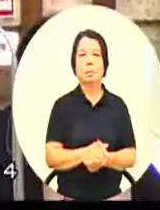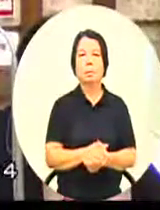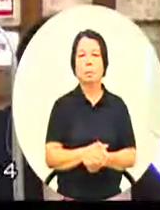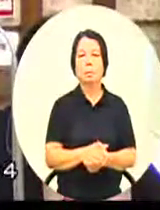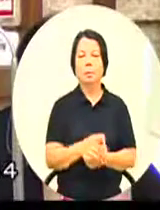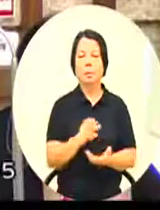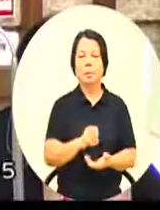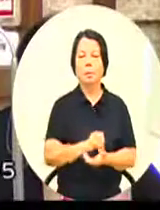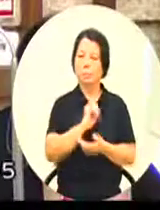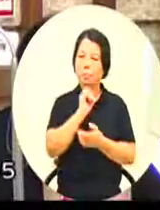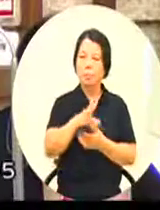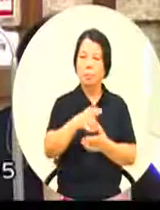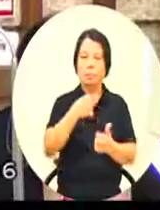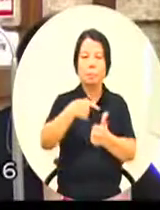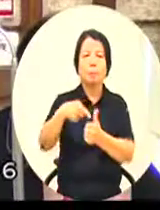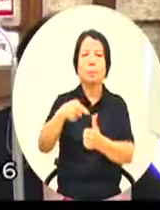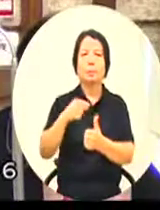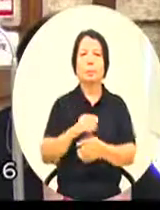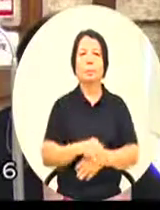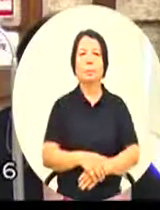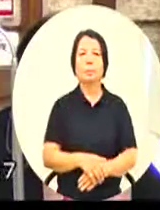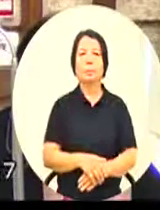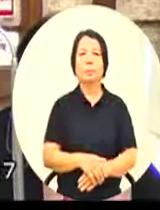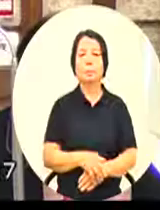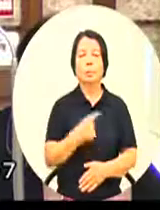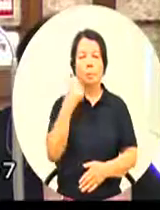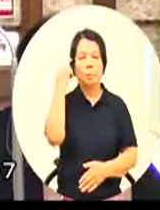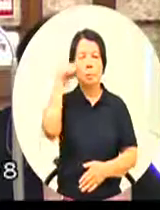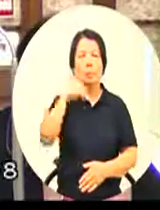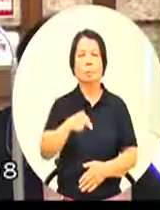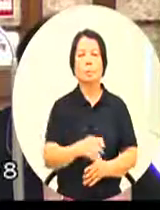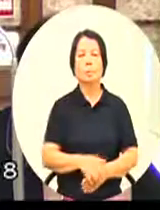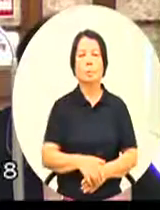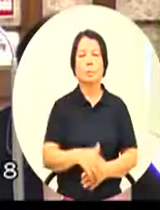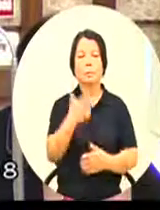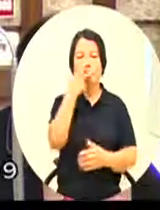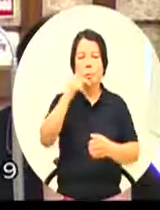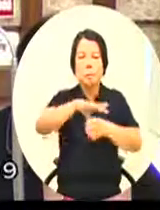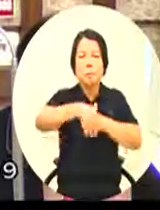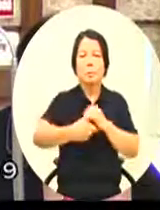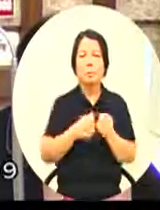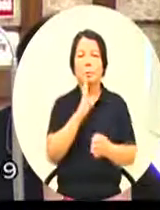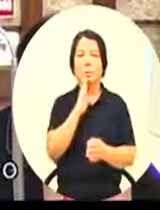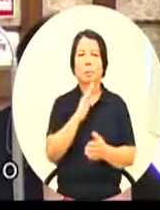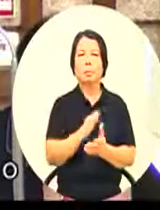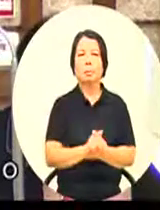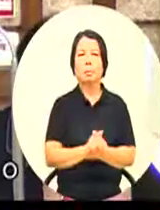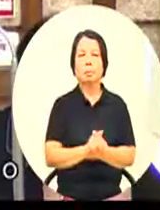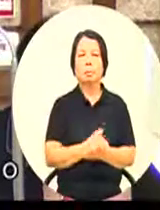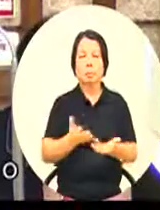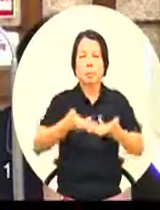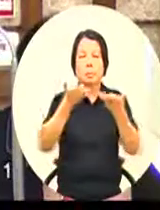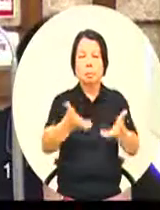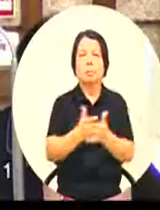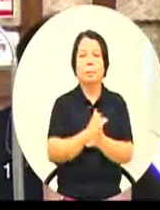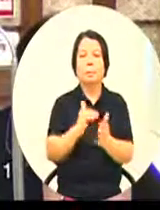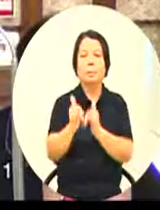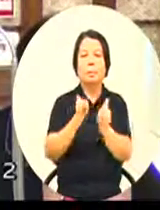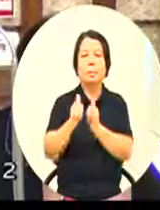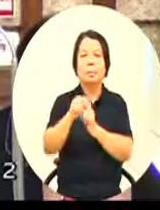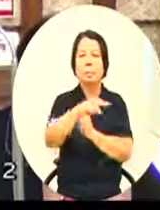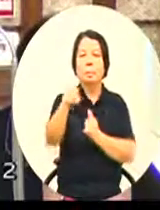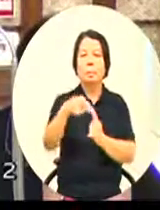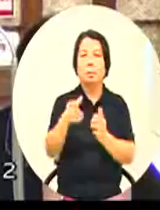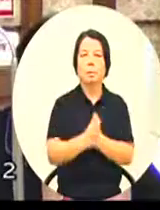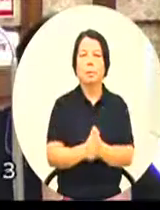叮咛跟指导。那我是觉得这个懒人包，我们是希望是说提供给社会大众啊